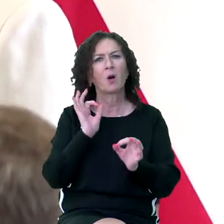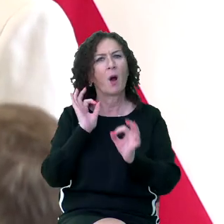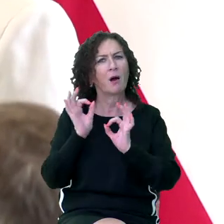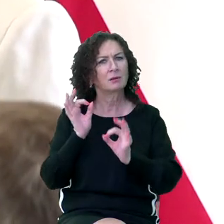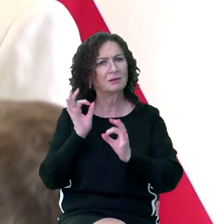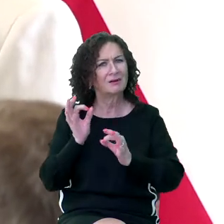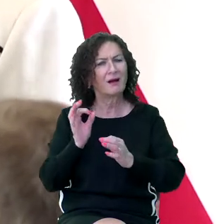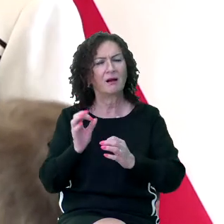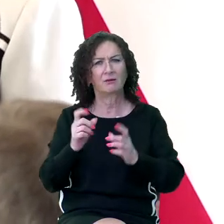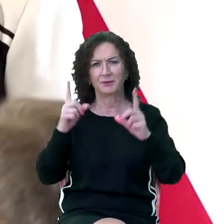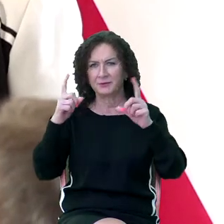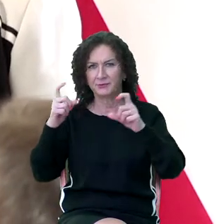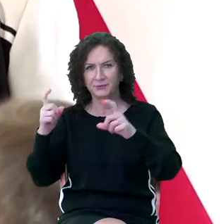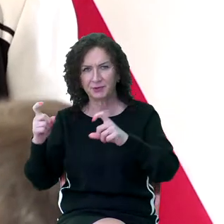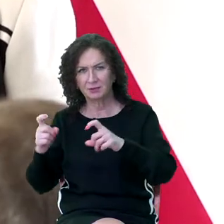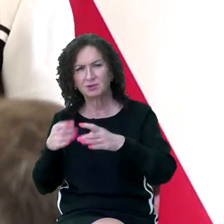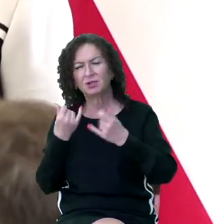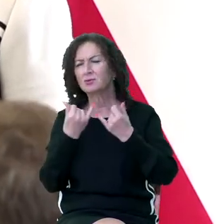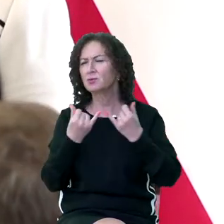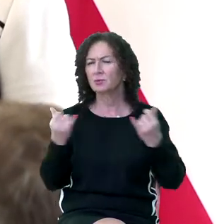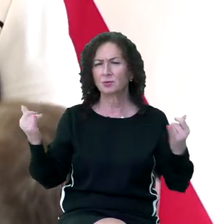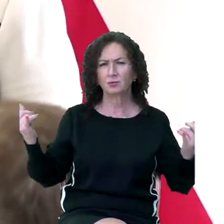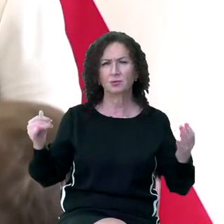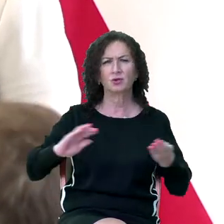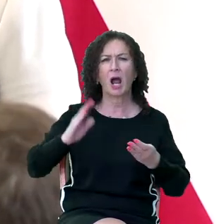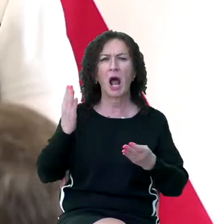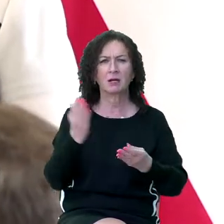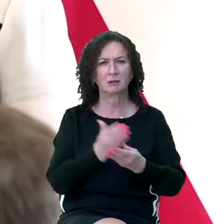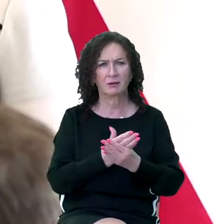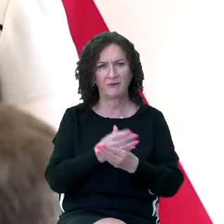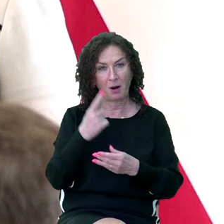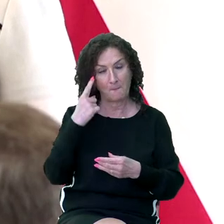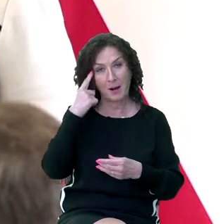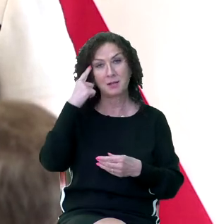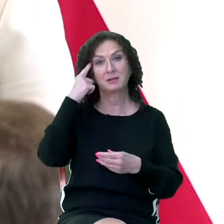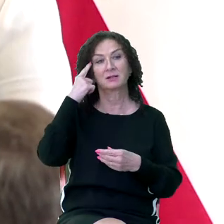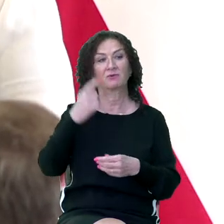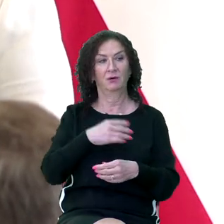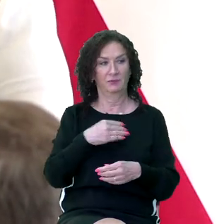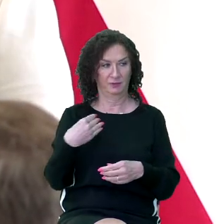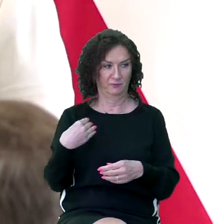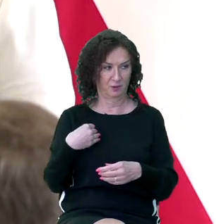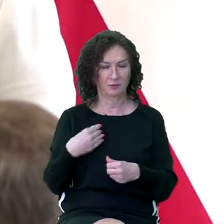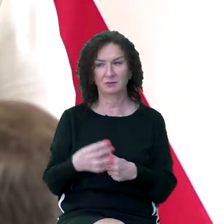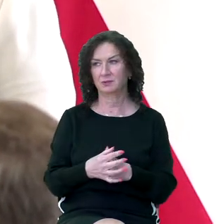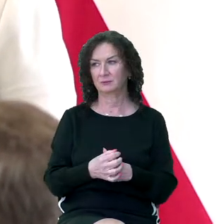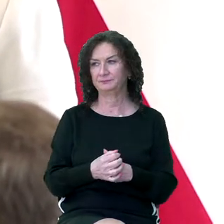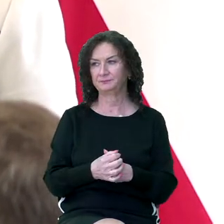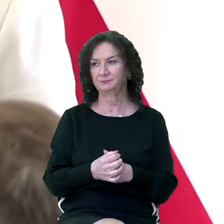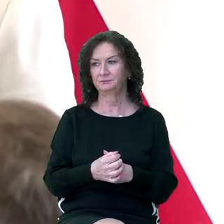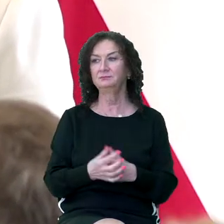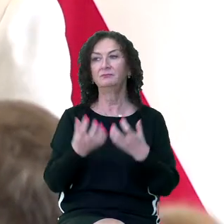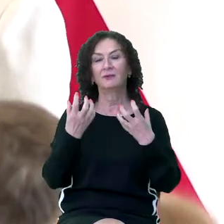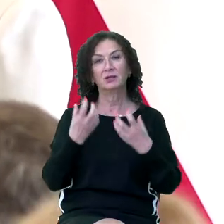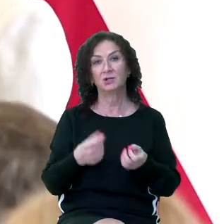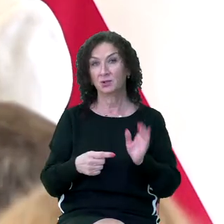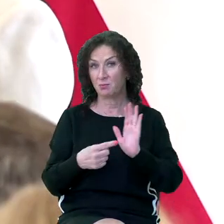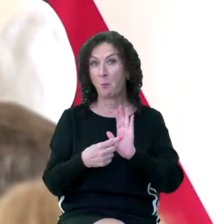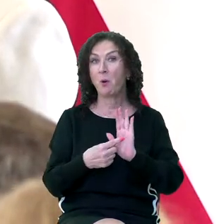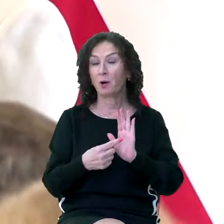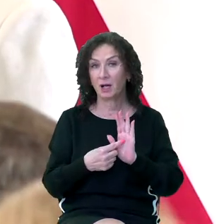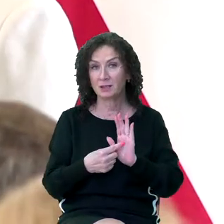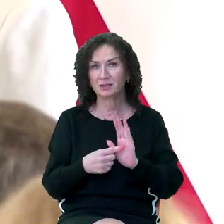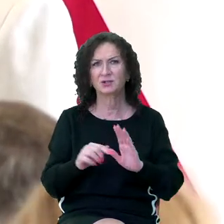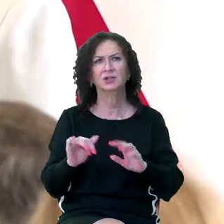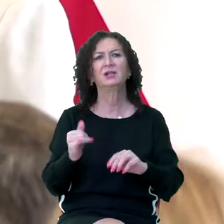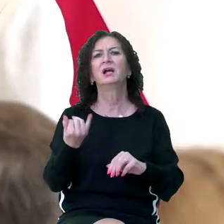archiwów państwowych na terenie kraju. Staraliśmy się pokazać główne wątki w działalności tej odrodzonej służby